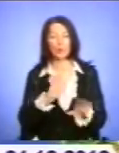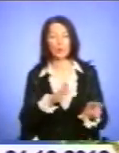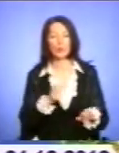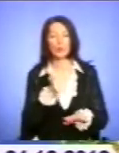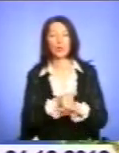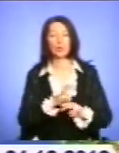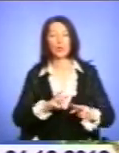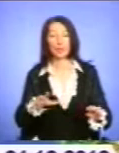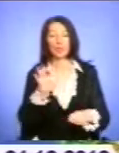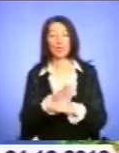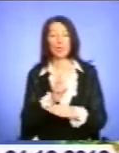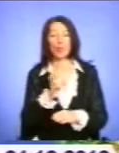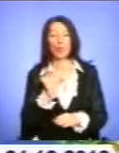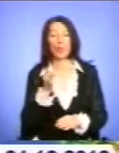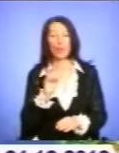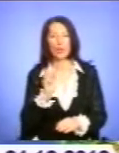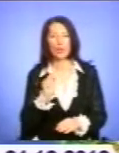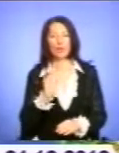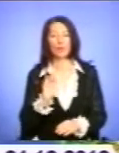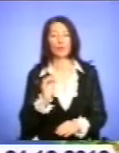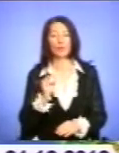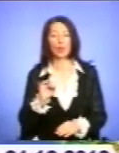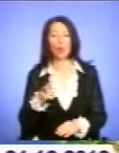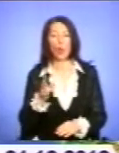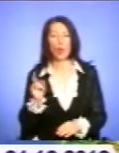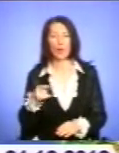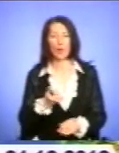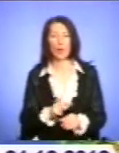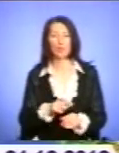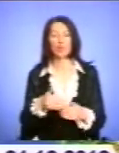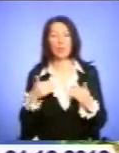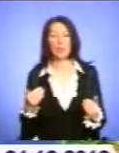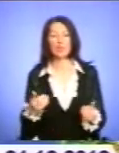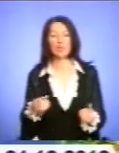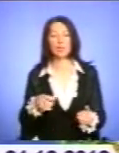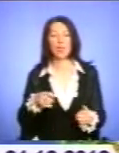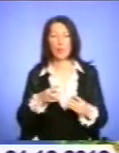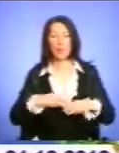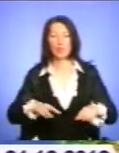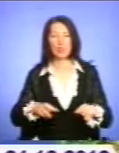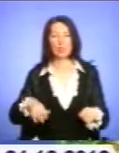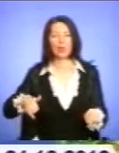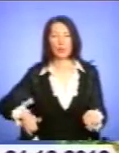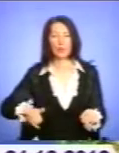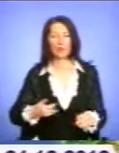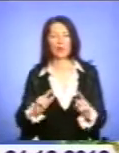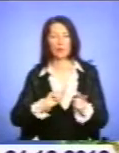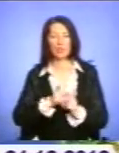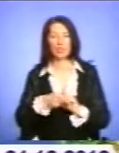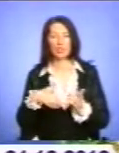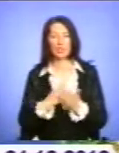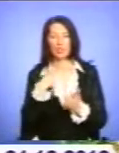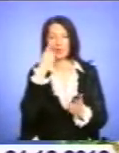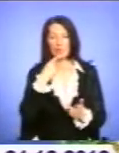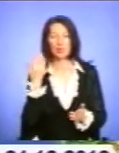Юрія Бойка та Олександра Вілкула. Переважна більшість міністерських портфелів змінили своїх власників. Проте декому з міністрів